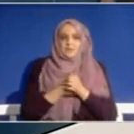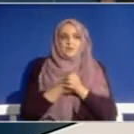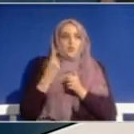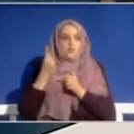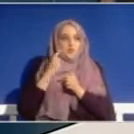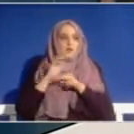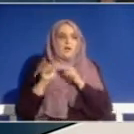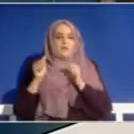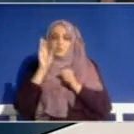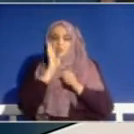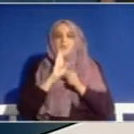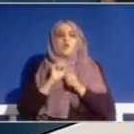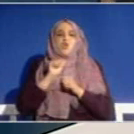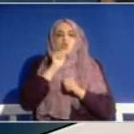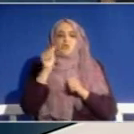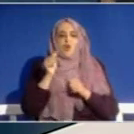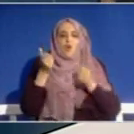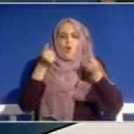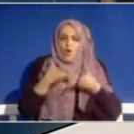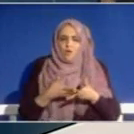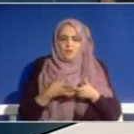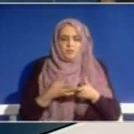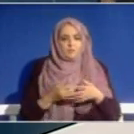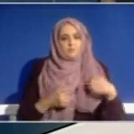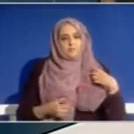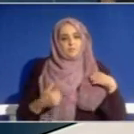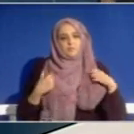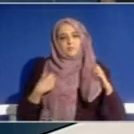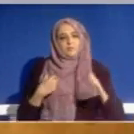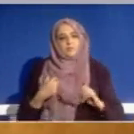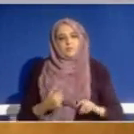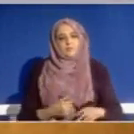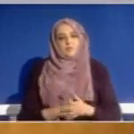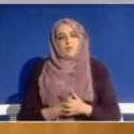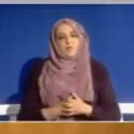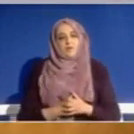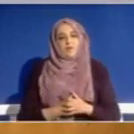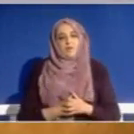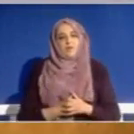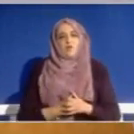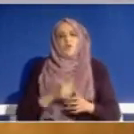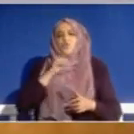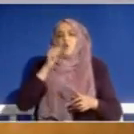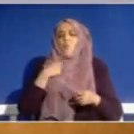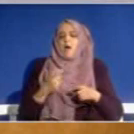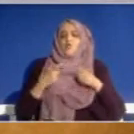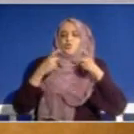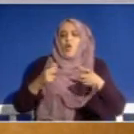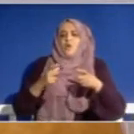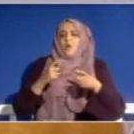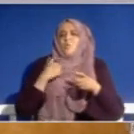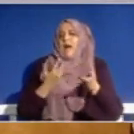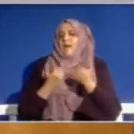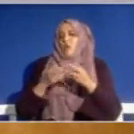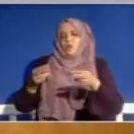الخير بلا حساب بلا من بلا أذى، وبلا ما ندير حسابات يرجع لي الخير ما يرجع ليش كذا إلى